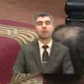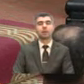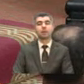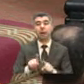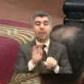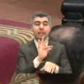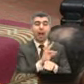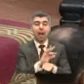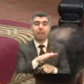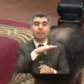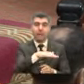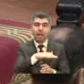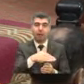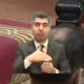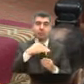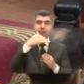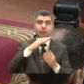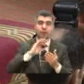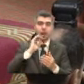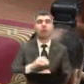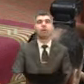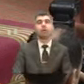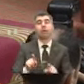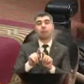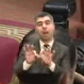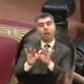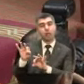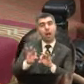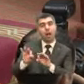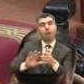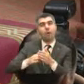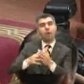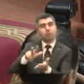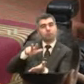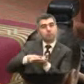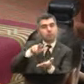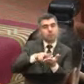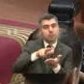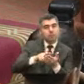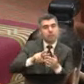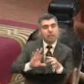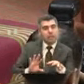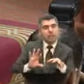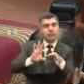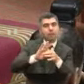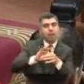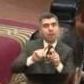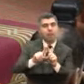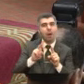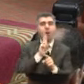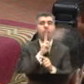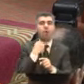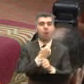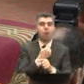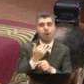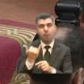الدستور، فإن هناك بعض الإجراءات تمت وهو تفعيل اتفاقية الشراكة مع القطاعات الحكومية ذات الاهتمام المشترك،